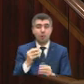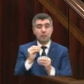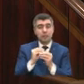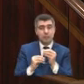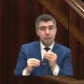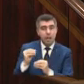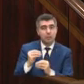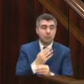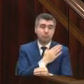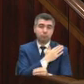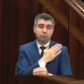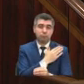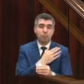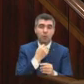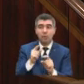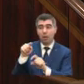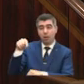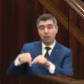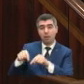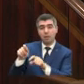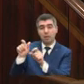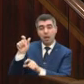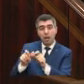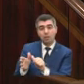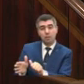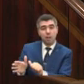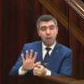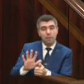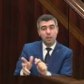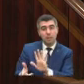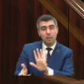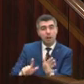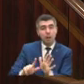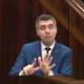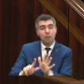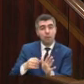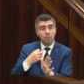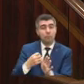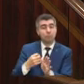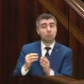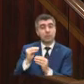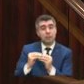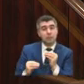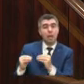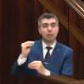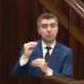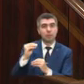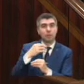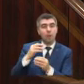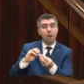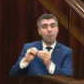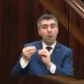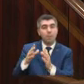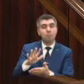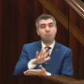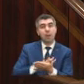الديون ديال المستفيدين، وكتجي 6000 درهم و7000 درهم وهو ما قدرش يخلص حتى 200 درهم، وهذا الشيء كيخلق عليه واحد عدد المشاكل ما بين